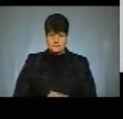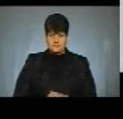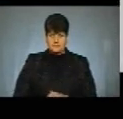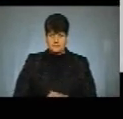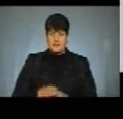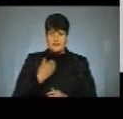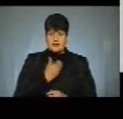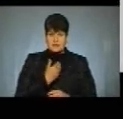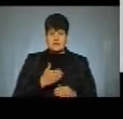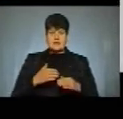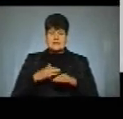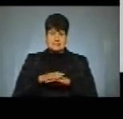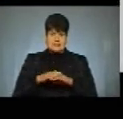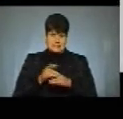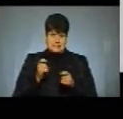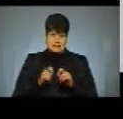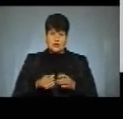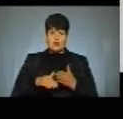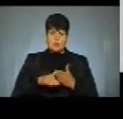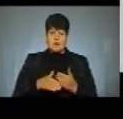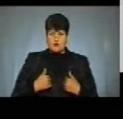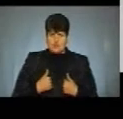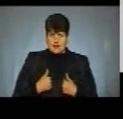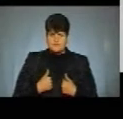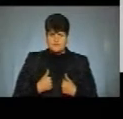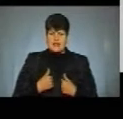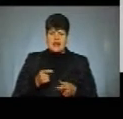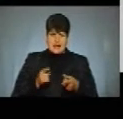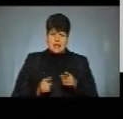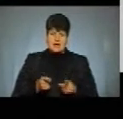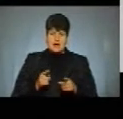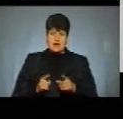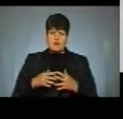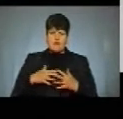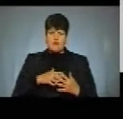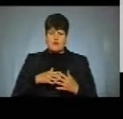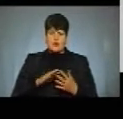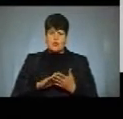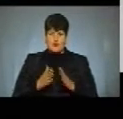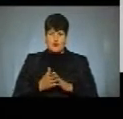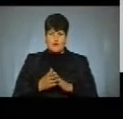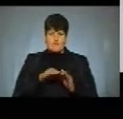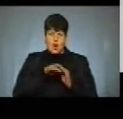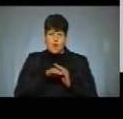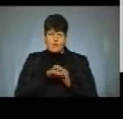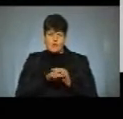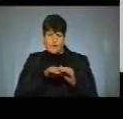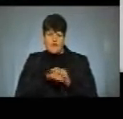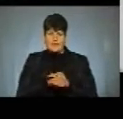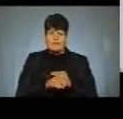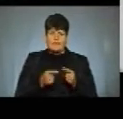Їхні сітки допомагають нам в реальних бойових умовах маскувати техніку,